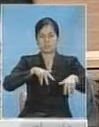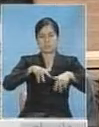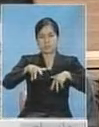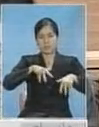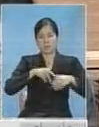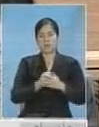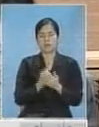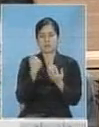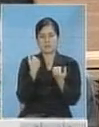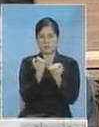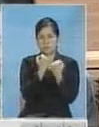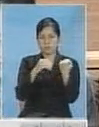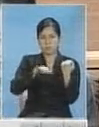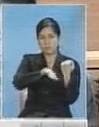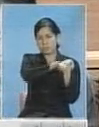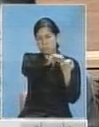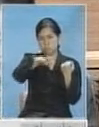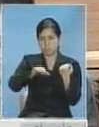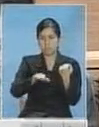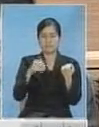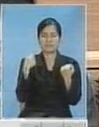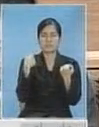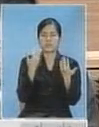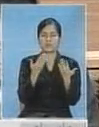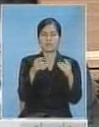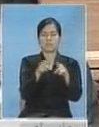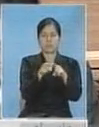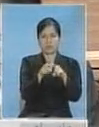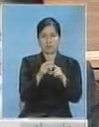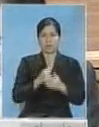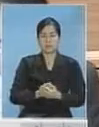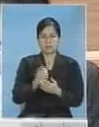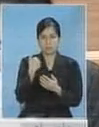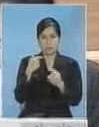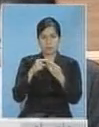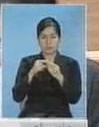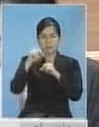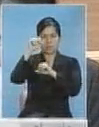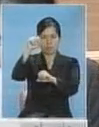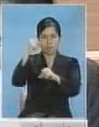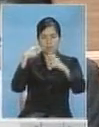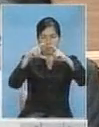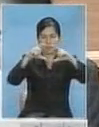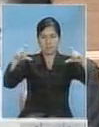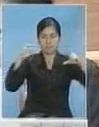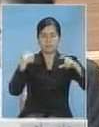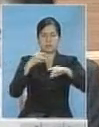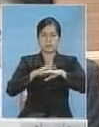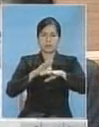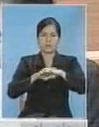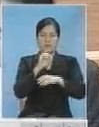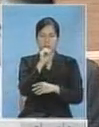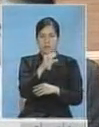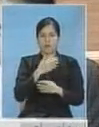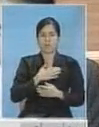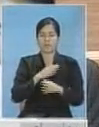อยู่เทิร์นแต่ละที่น่ะเขาจะบอกทุกครั้งครับว่ามันมีป้ายบังไว้อยู่ครับอันนี้ก็ฝากไปถึงทางกร